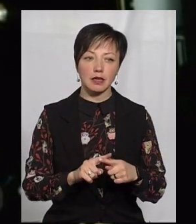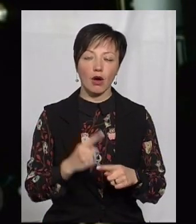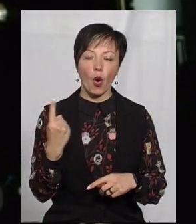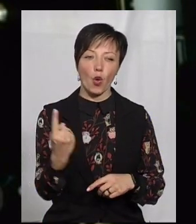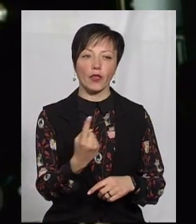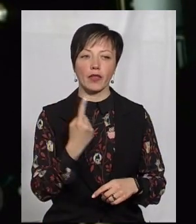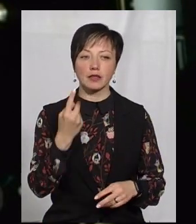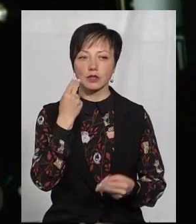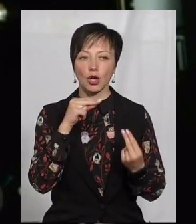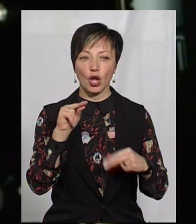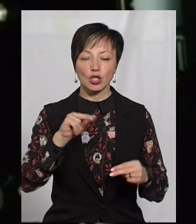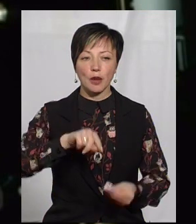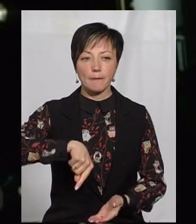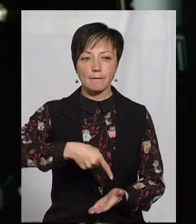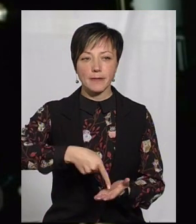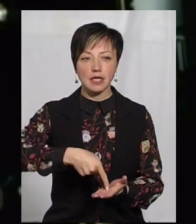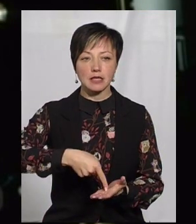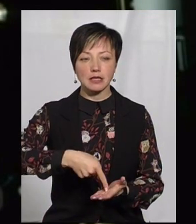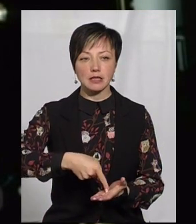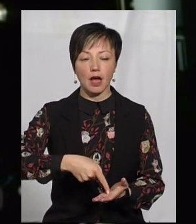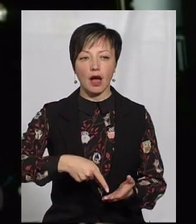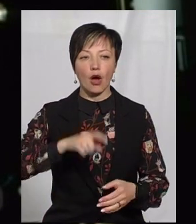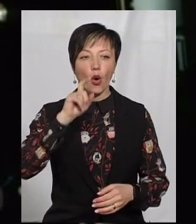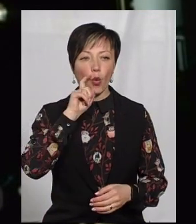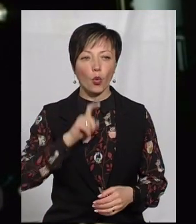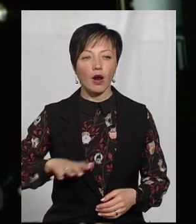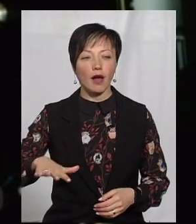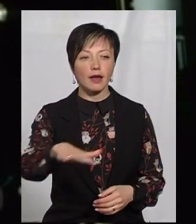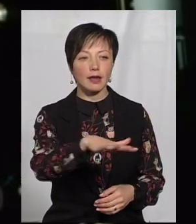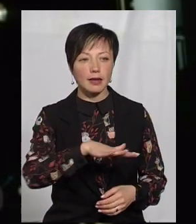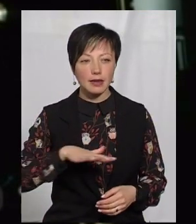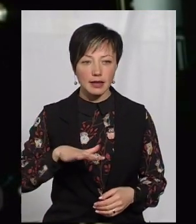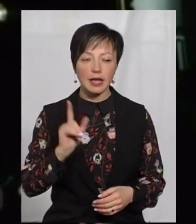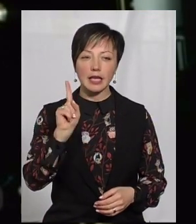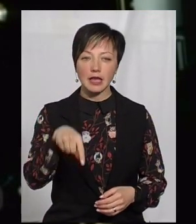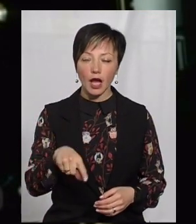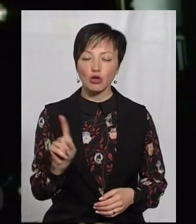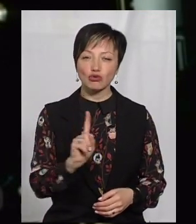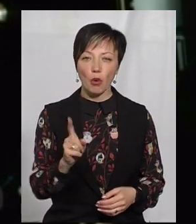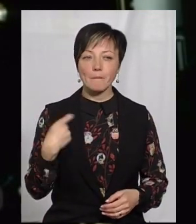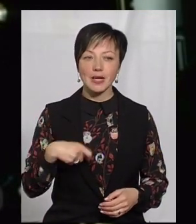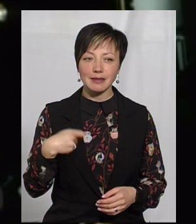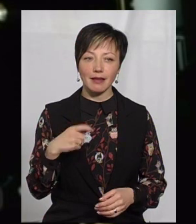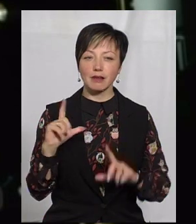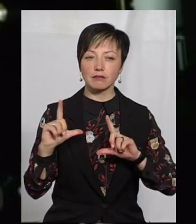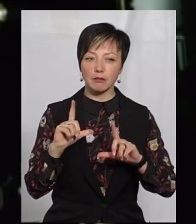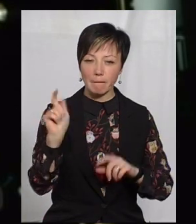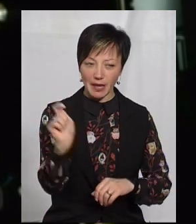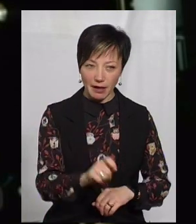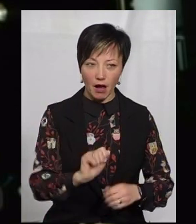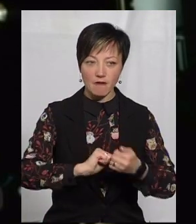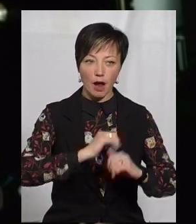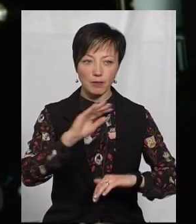із найкращих міст нашої країни, і те, що президент туди